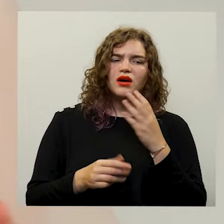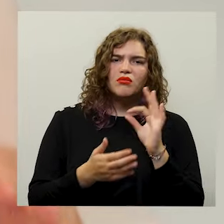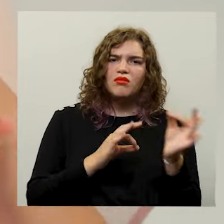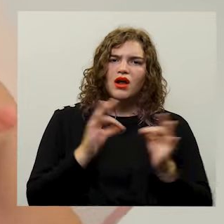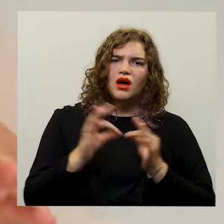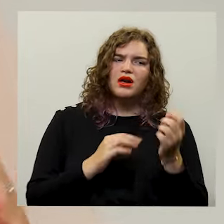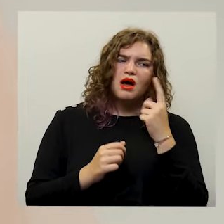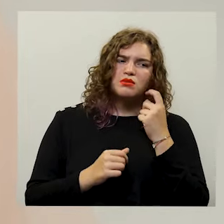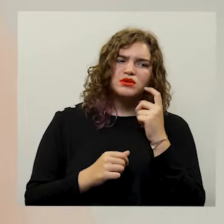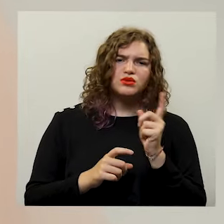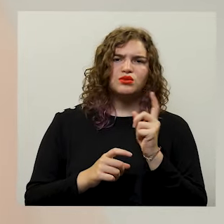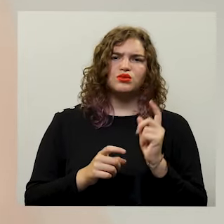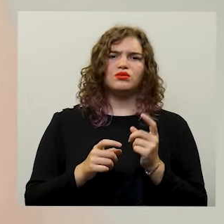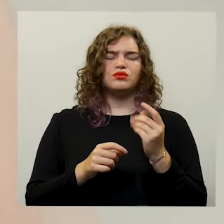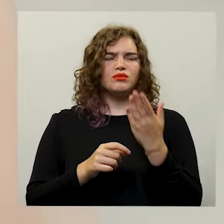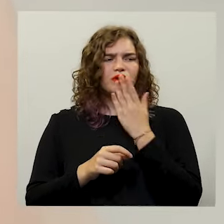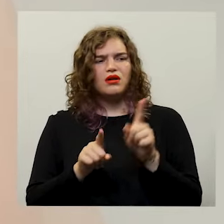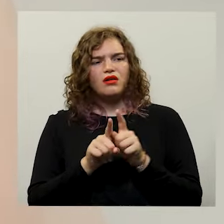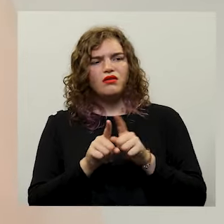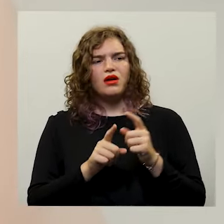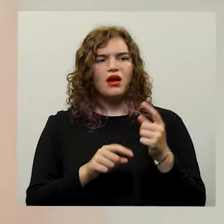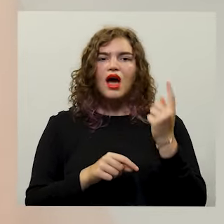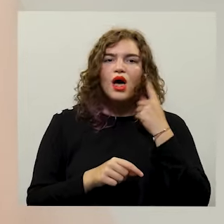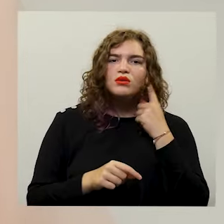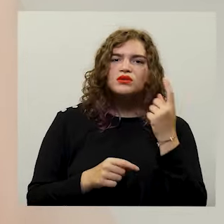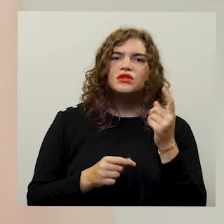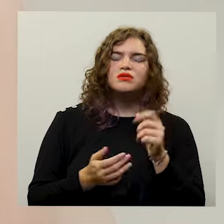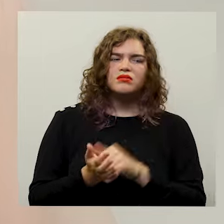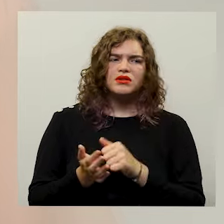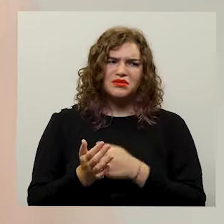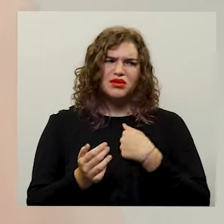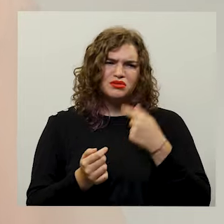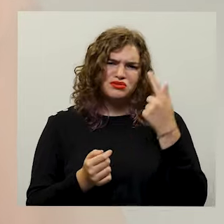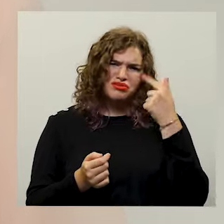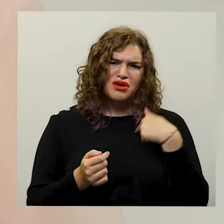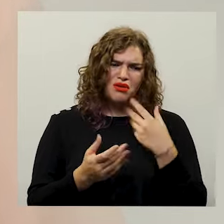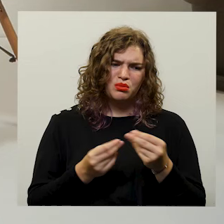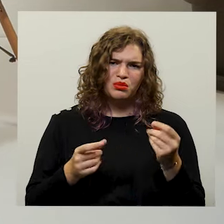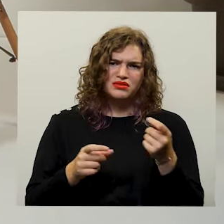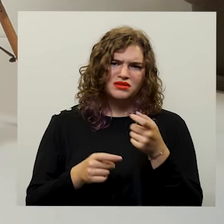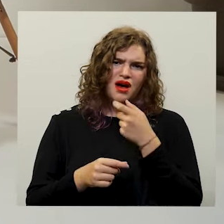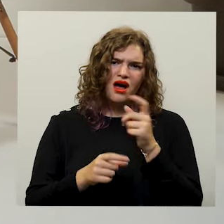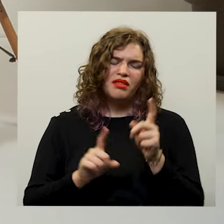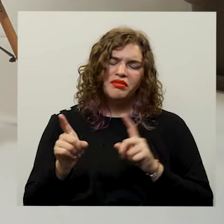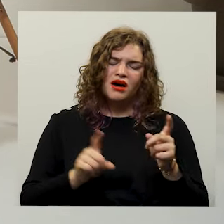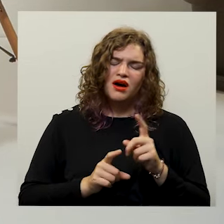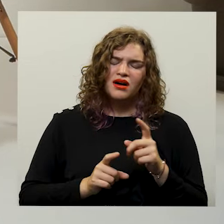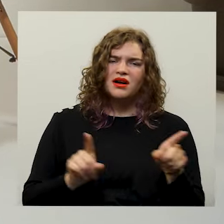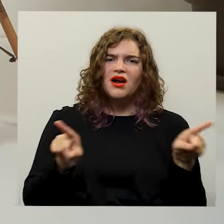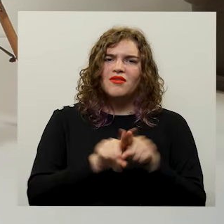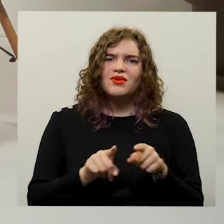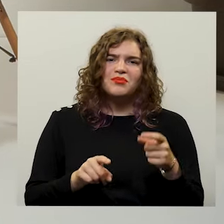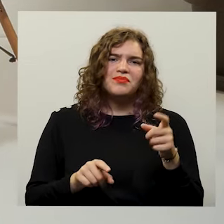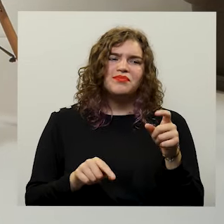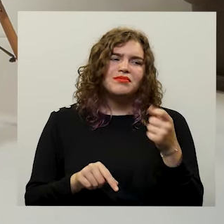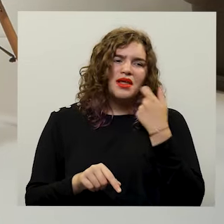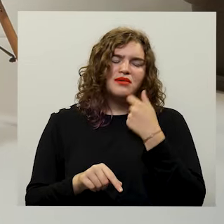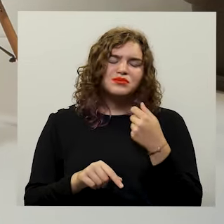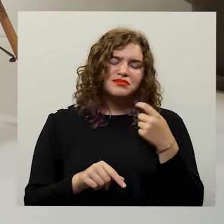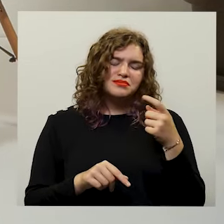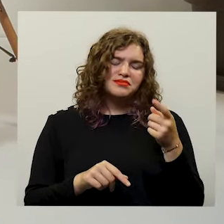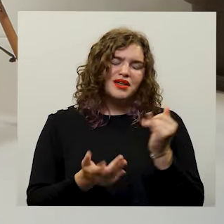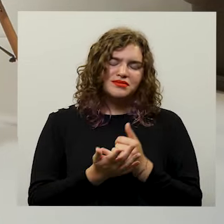încercat să nu par superioară. Când venea, uite, ai aflat asta din Biblie, eu știam poate de mulți ani, dar era ca și cum n-aș fi știut și...